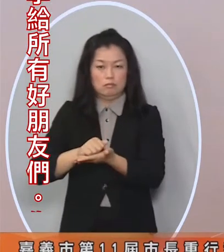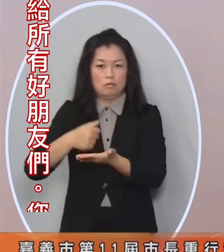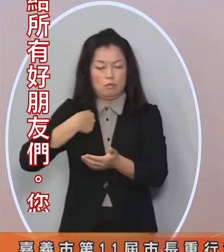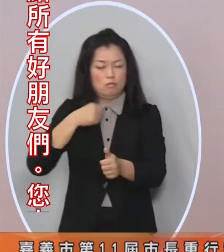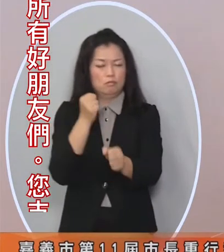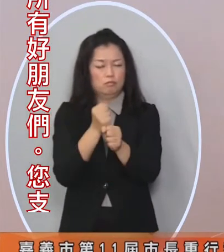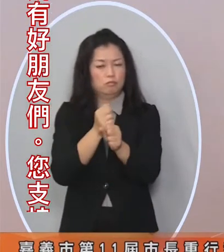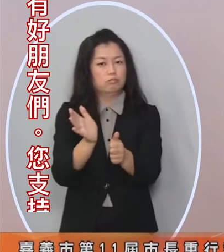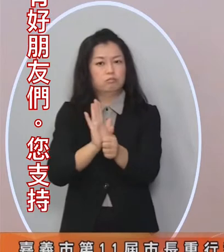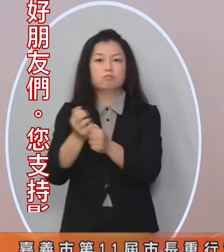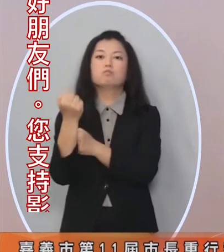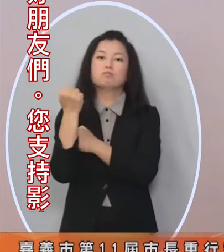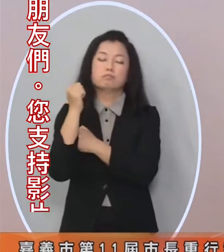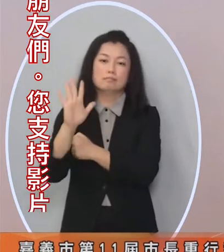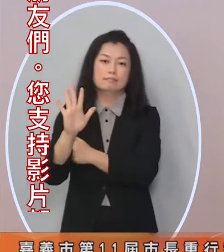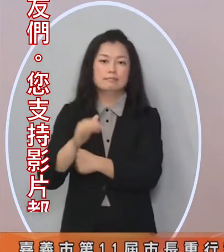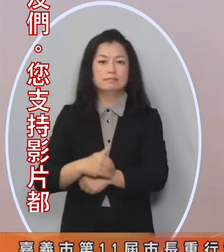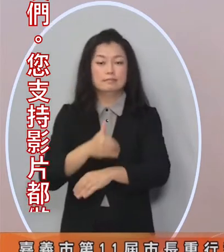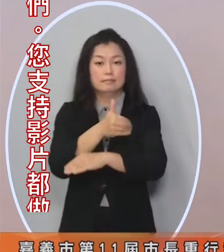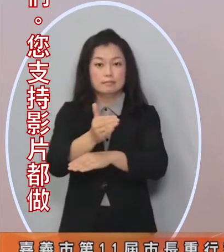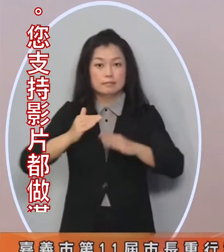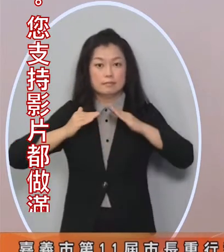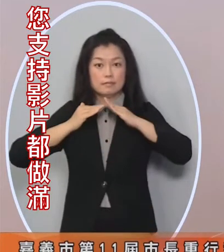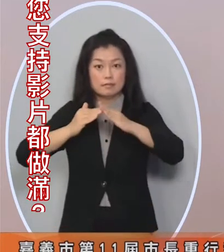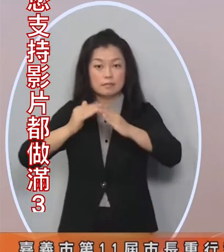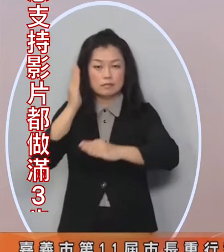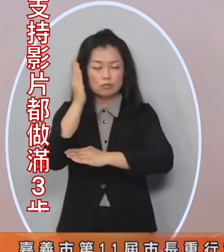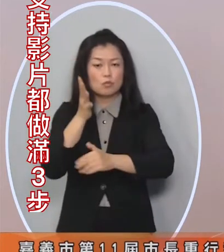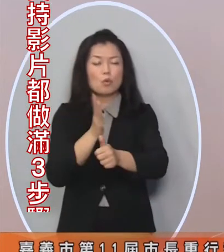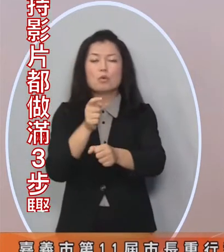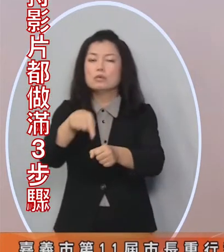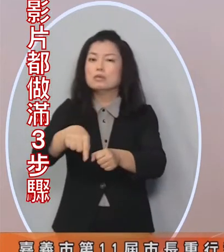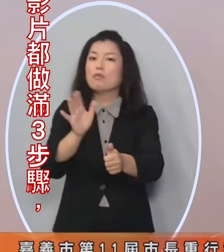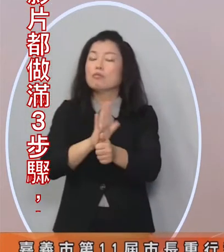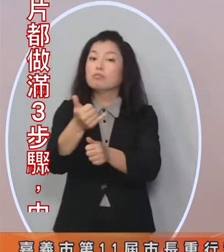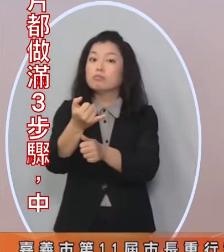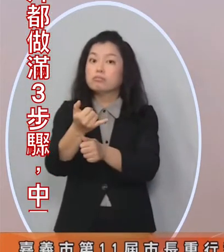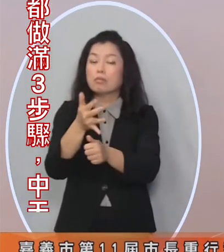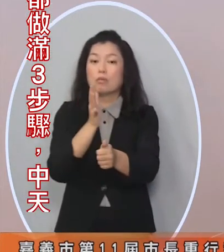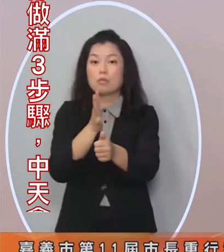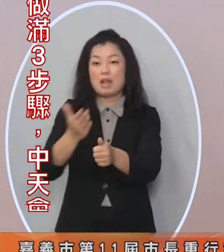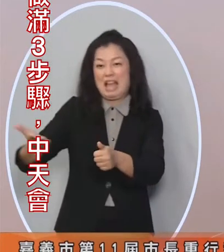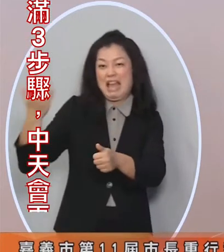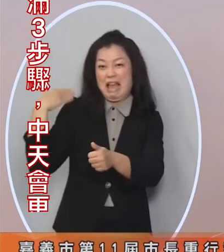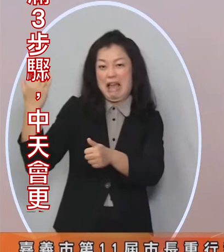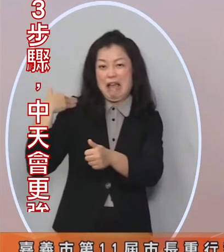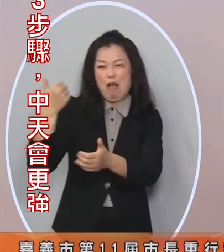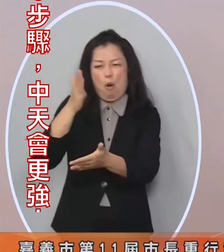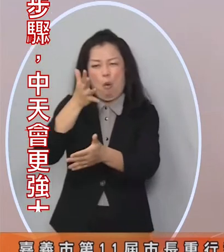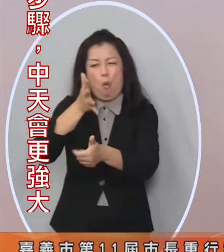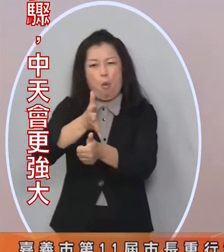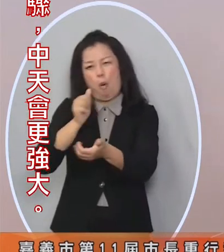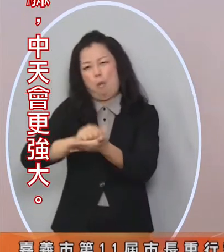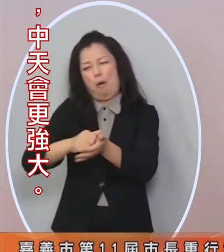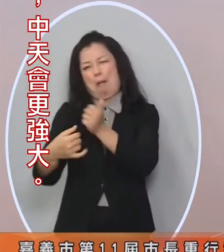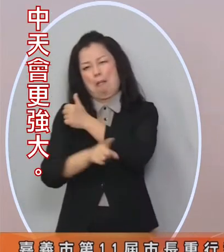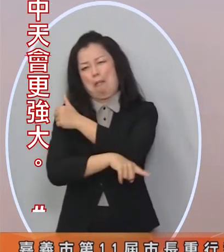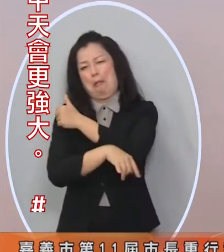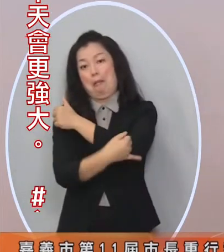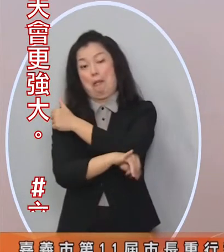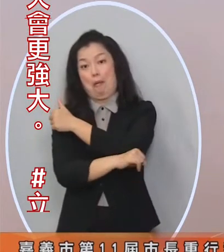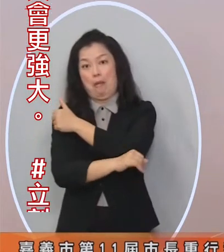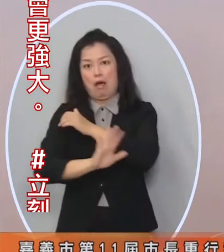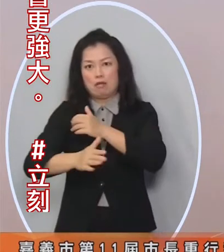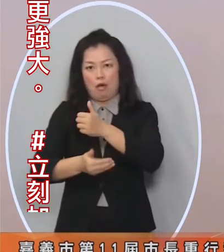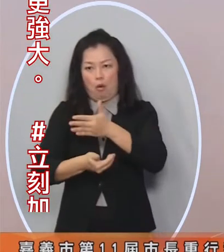括管区政府的民调，咱拢对过去的吊车尾变作火车头，咱对台